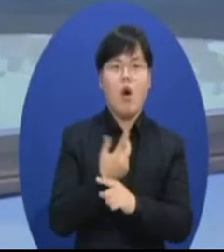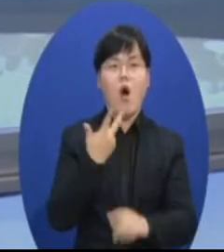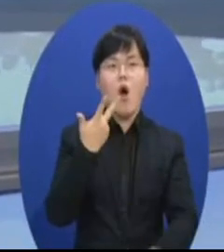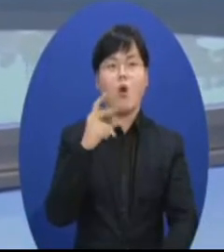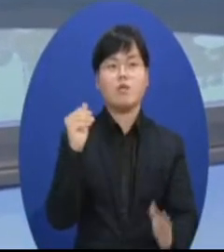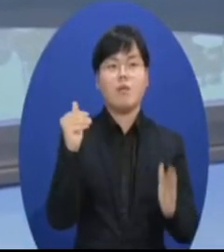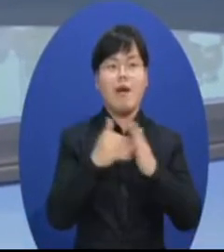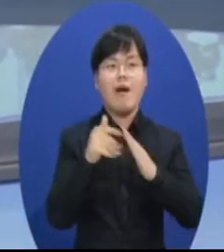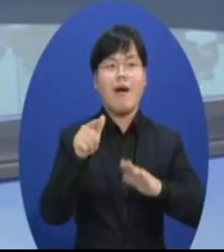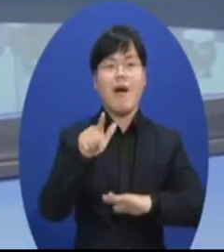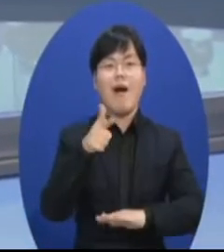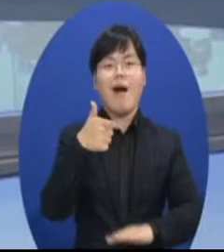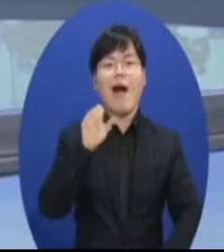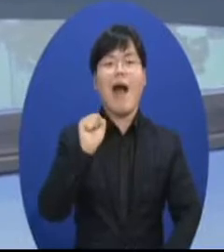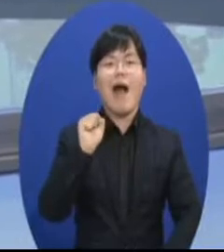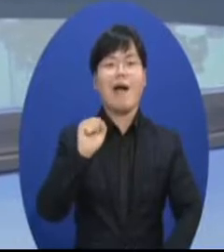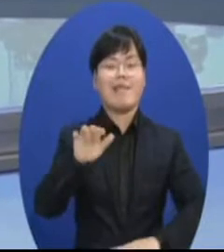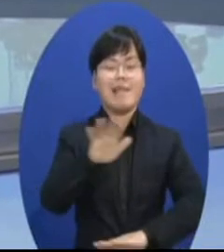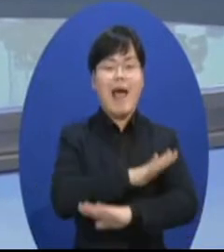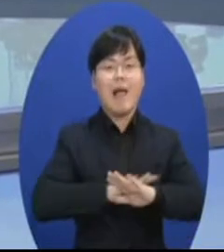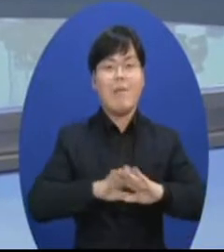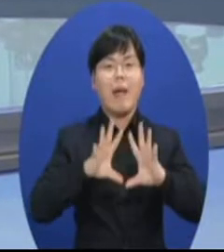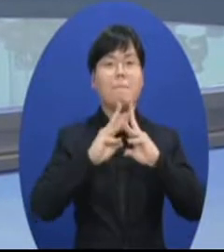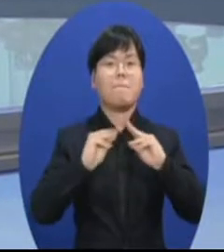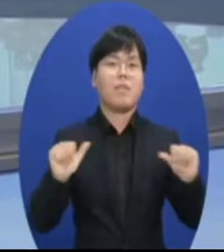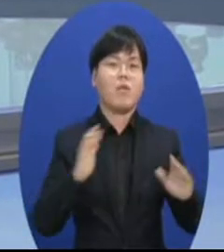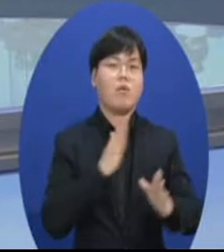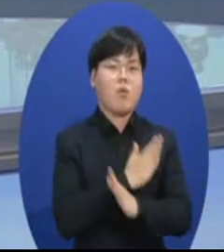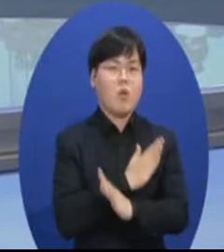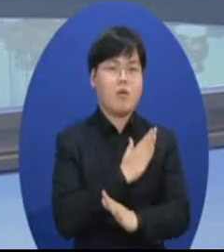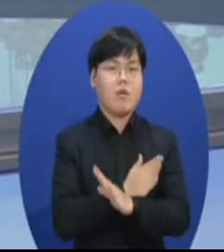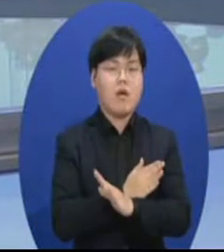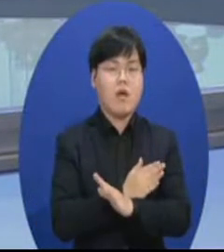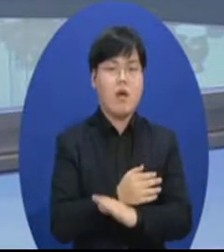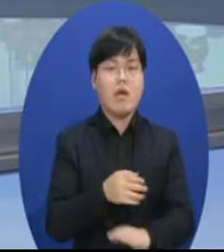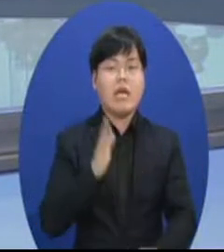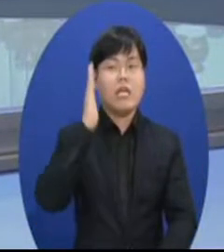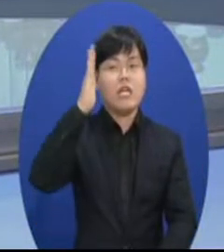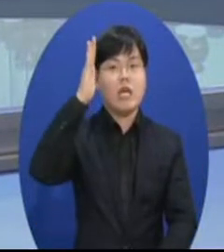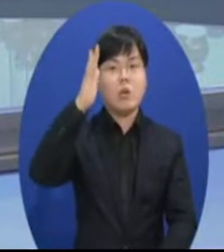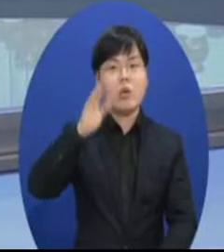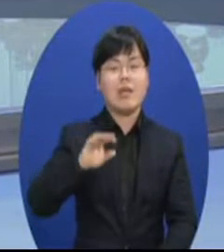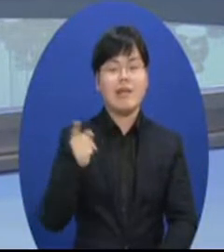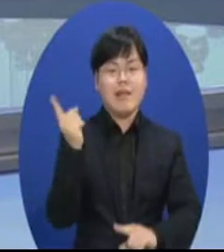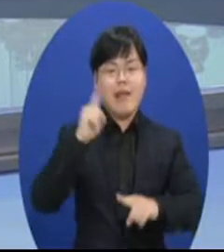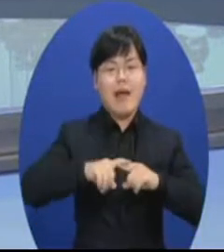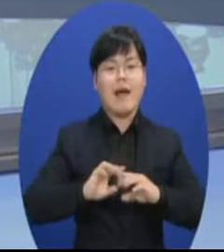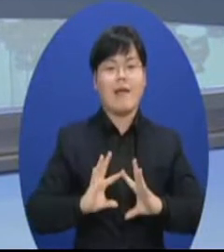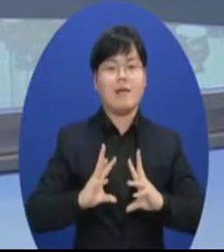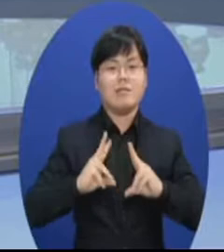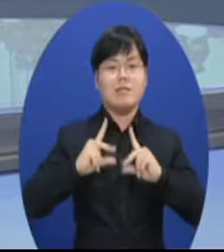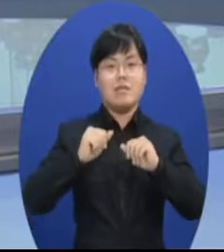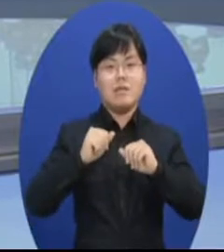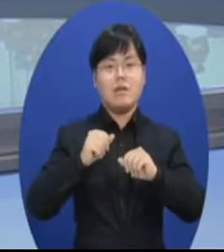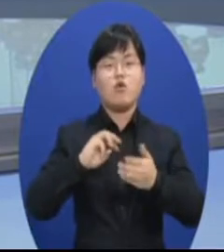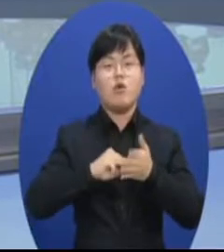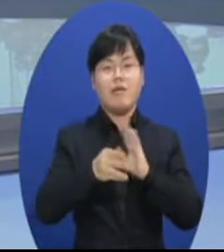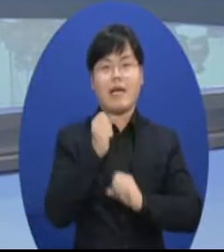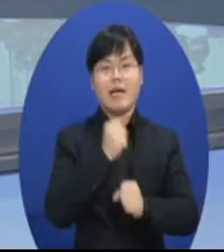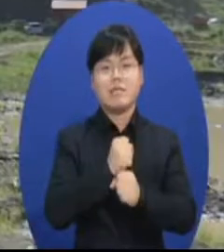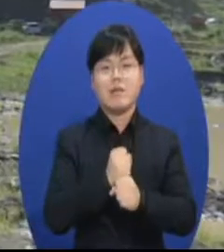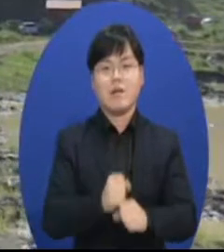га талбайг сүйтгээд байна. Тиймээс засгийн газар ирэх 4 жилд нөхөн сэргээлтийг олон улсын жишгт нийцүүлэн ажиллахаар төлөвлөж байна.